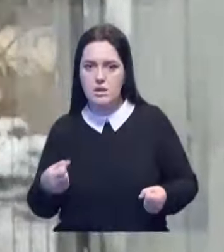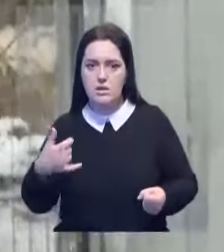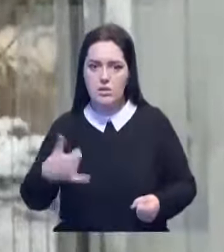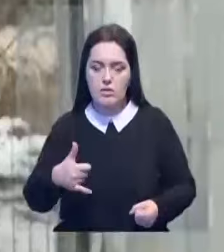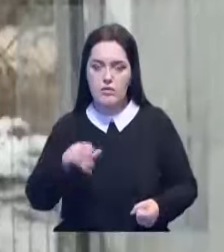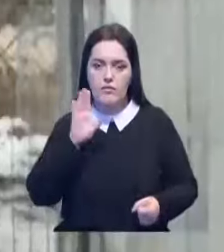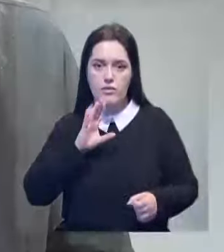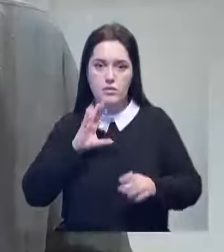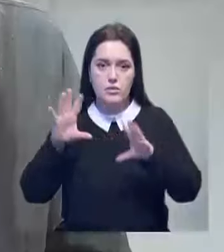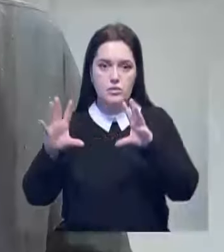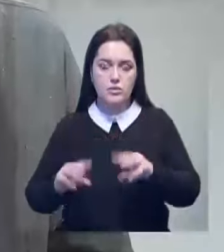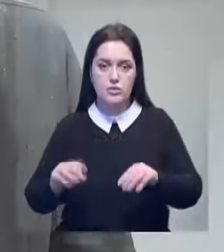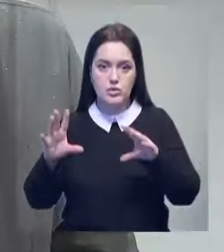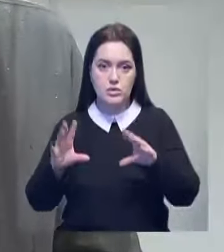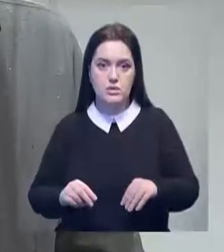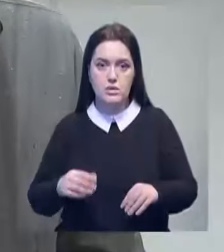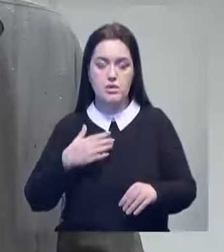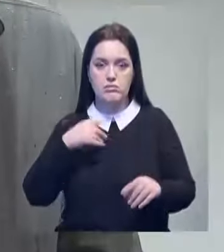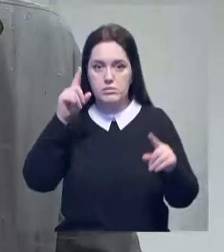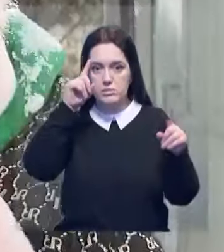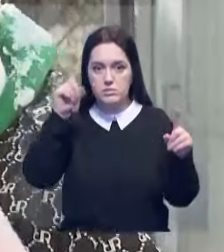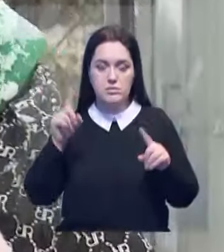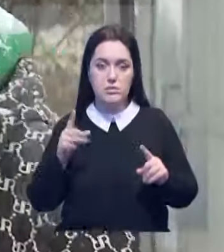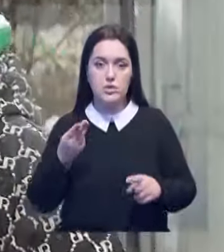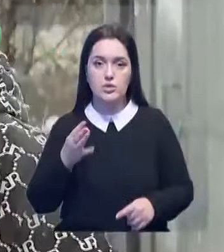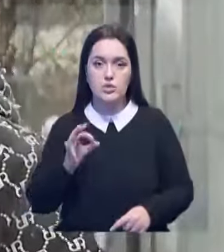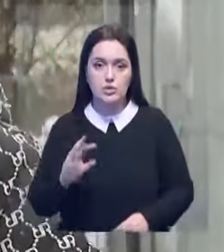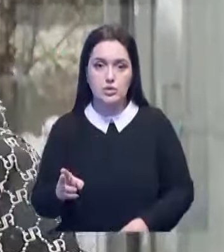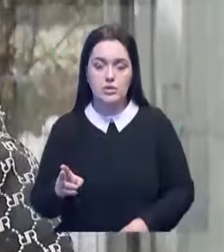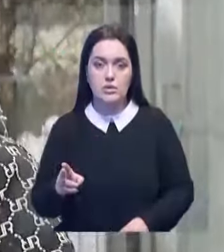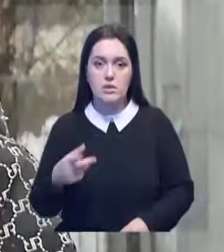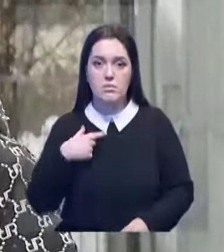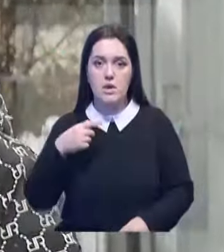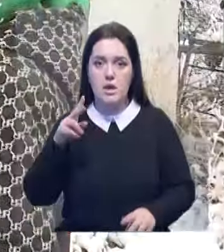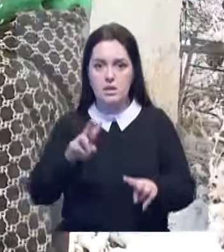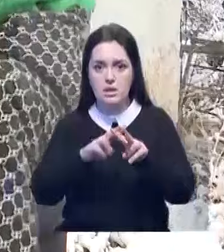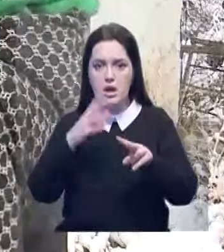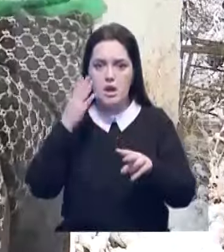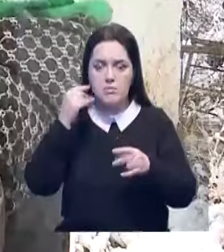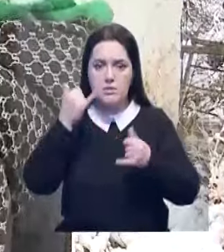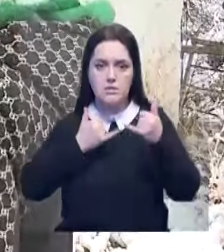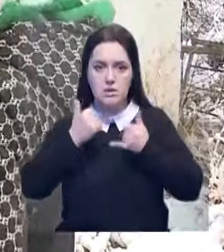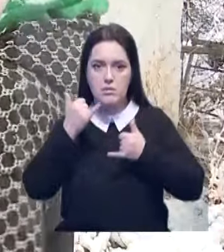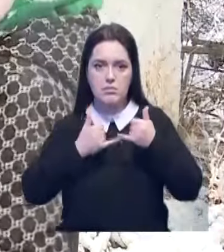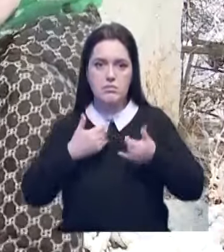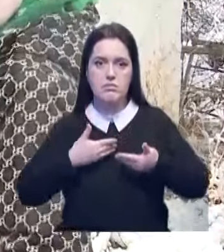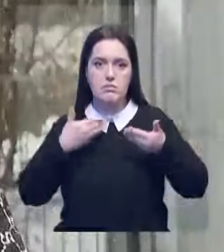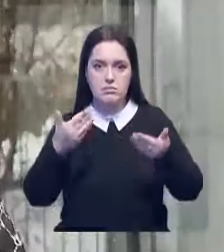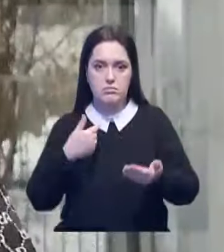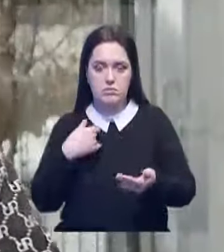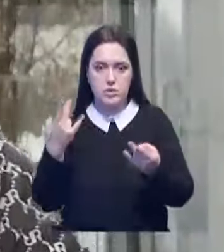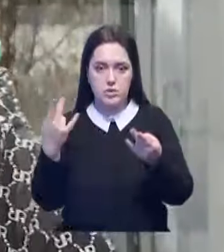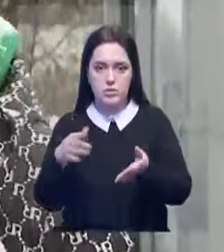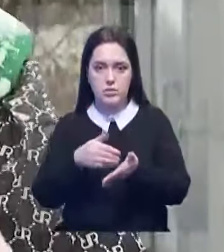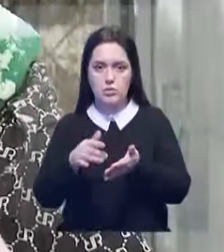и тушить этот пожар. Конечно, для меня это был шок. Мне сейчас Астаны, Алматы звонят, разные передачи, я отказываюсь. Я говорю, мне это не надо. У